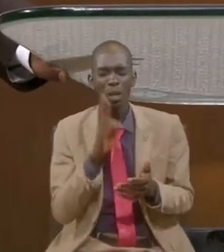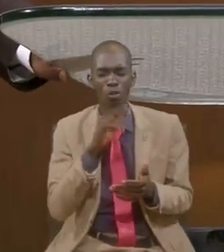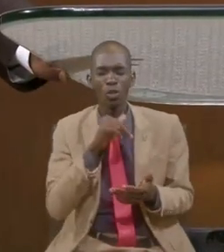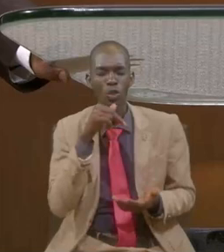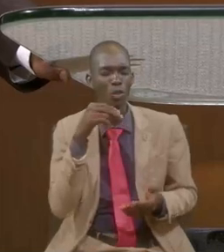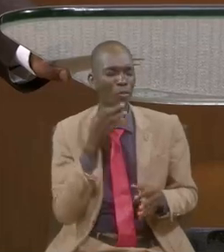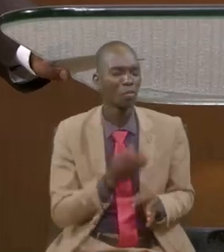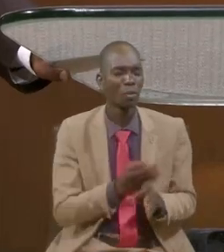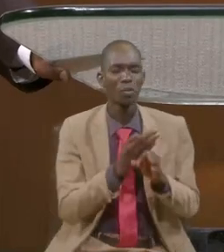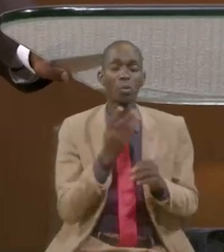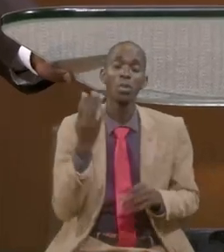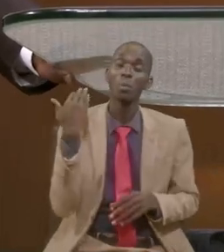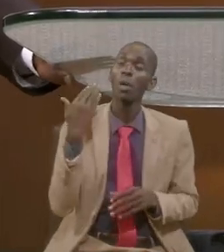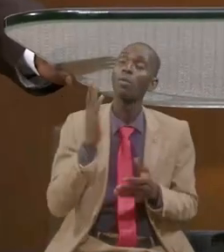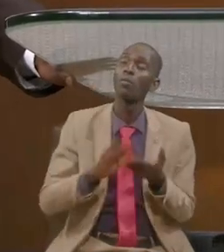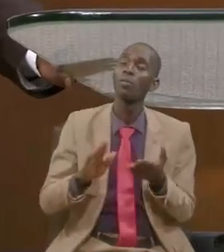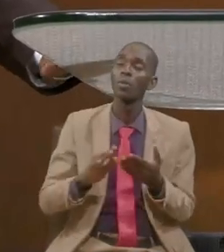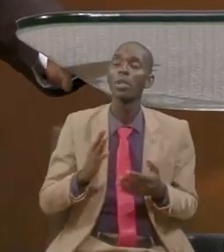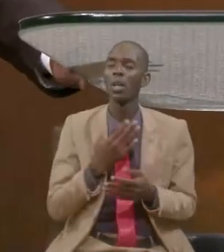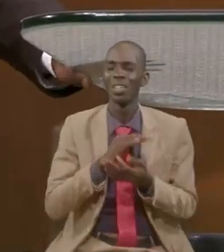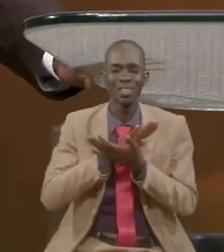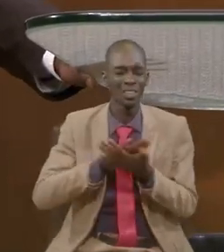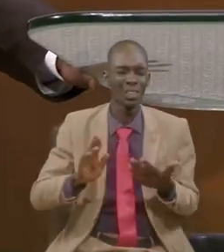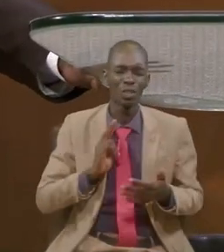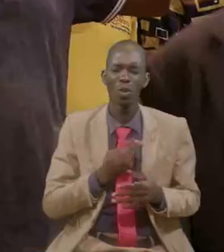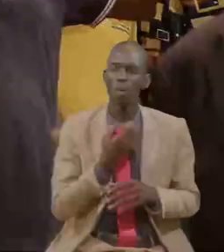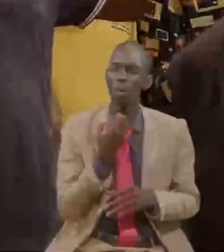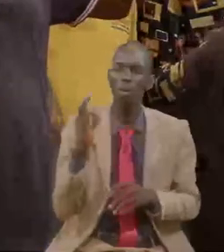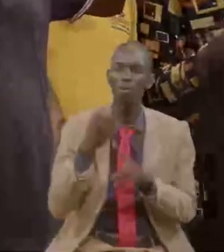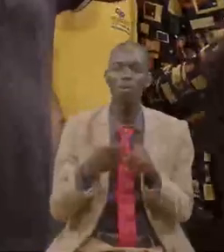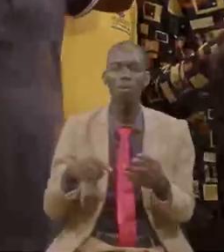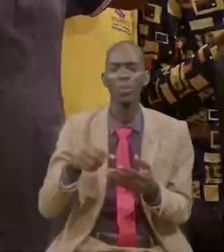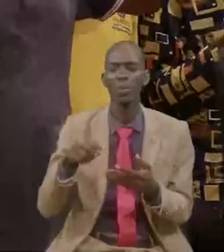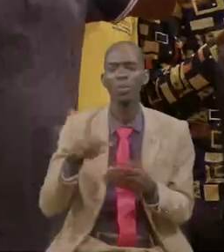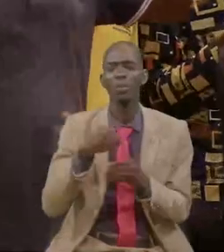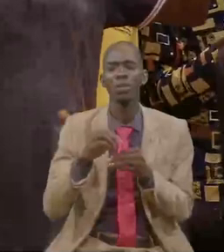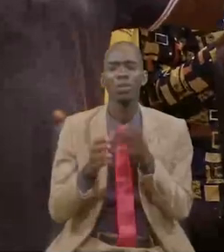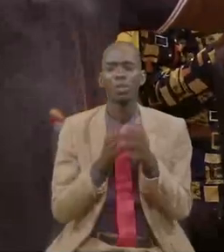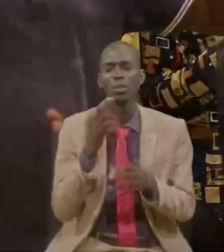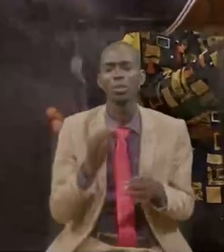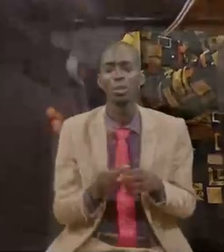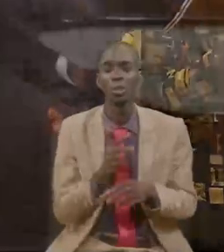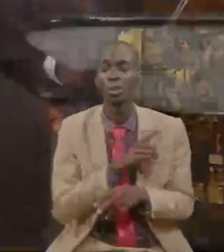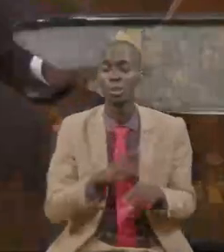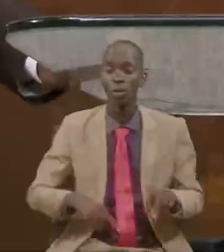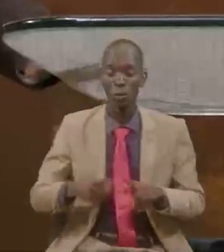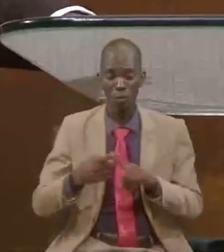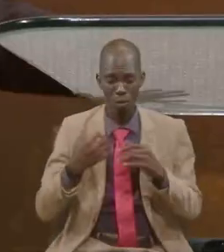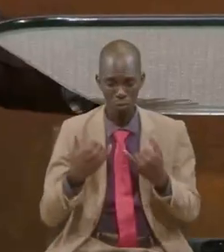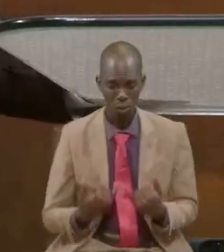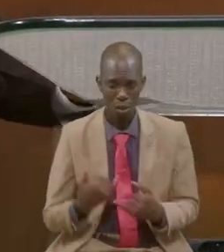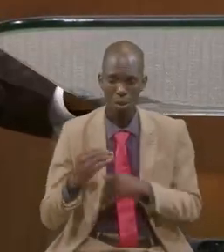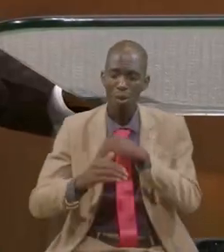avec ceux qui se donnent au changement, pardonne-nous-en et purifie-nous de tous au nom de